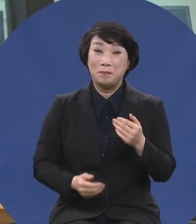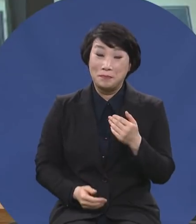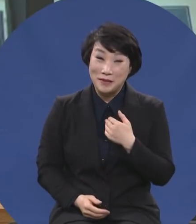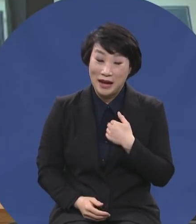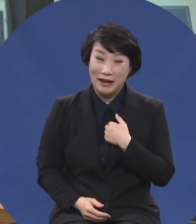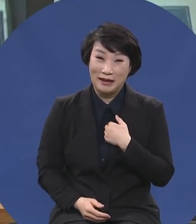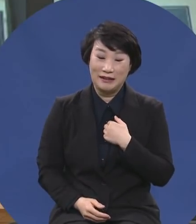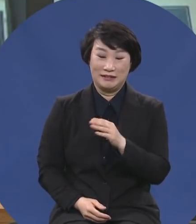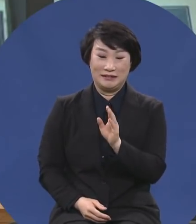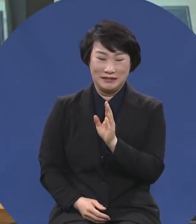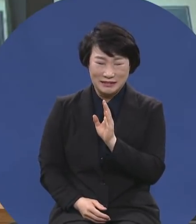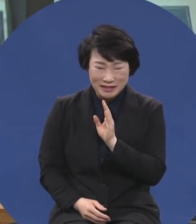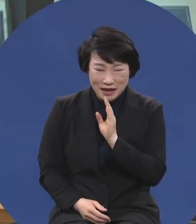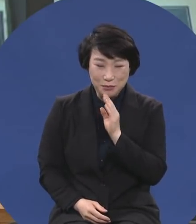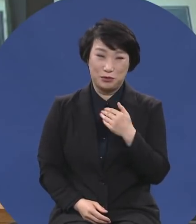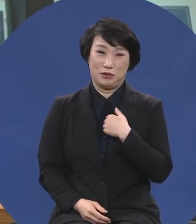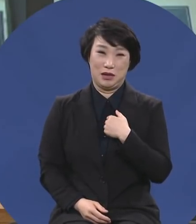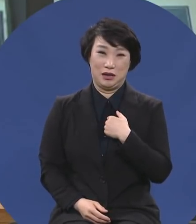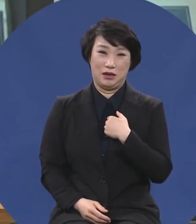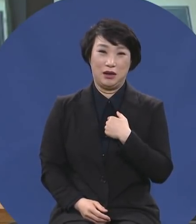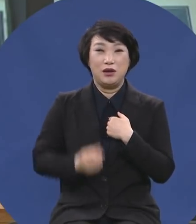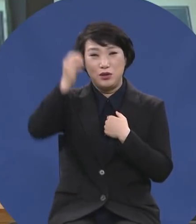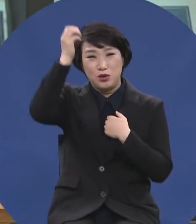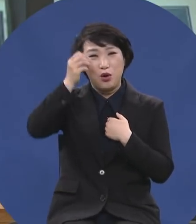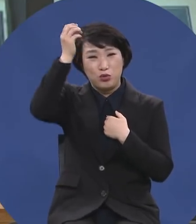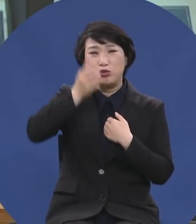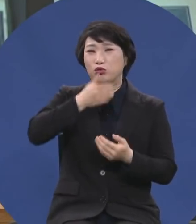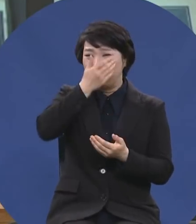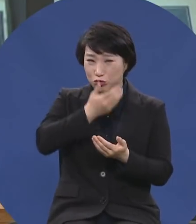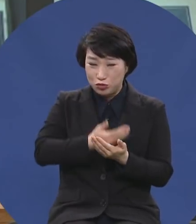나에게도 참으로 소중하다.